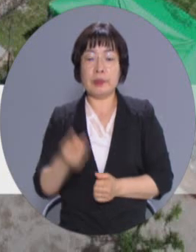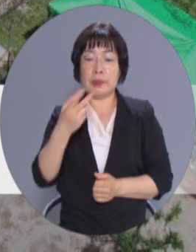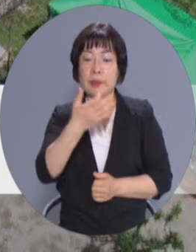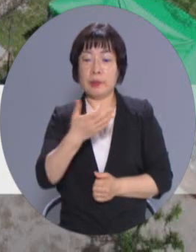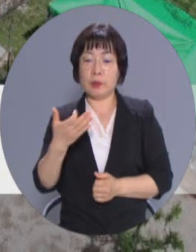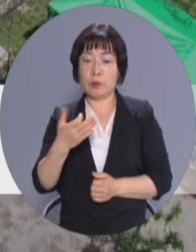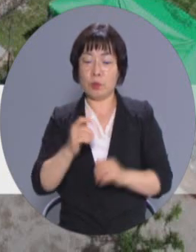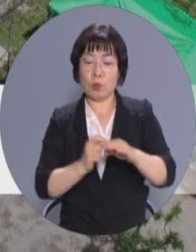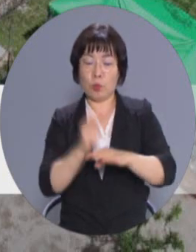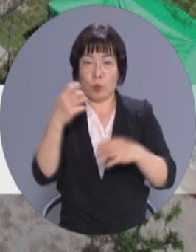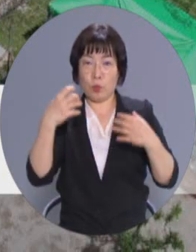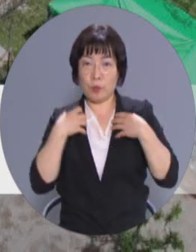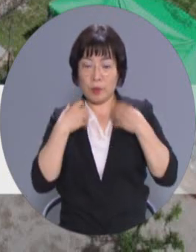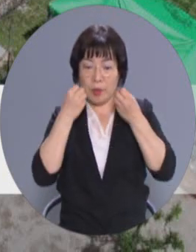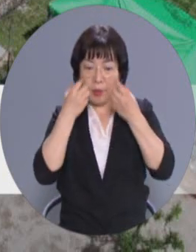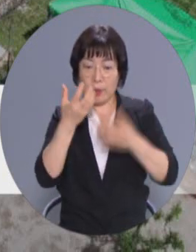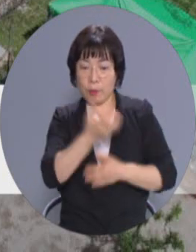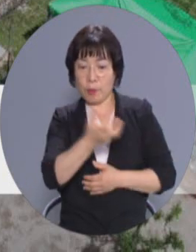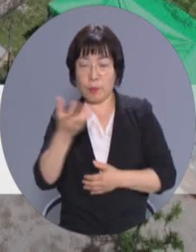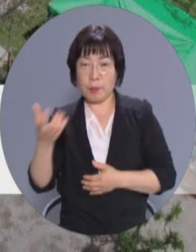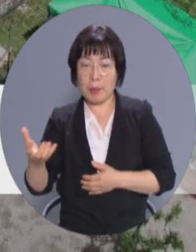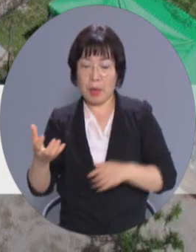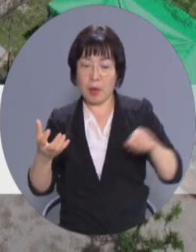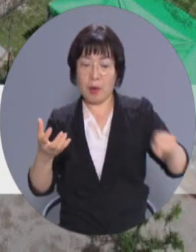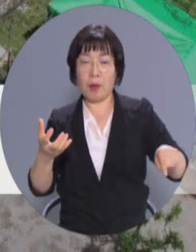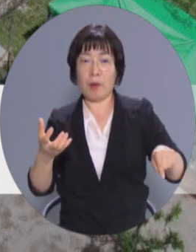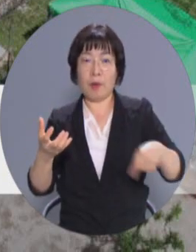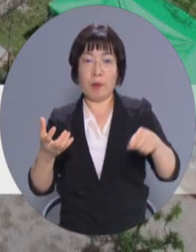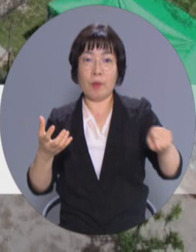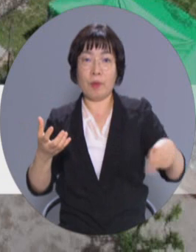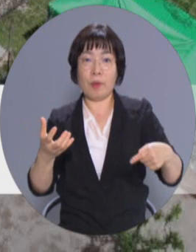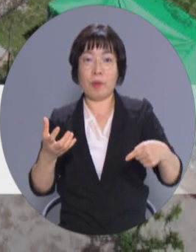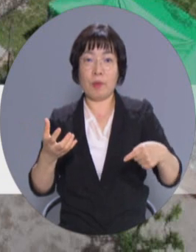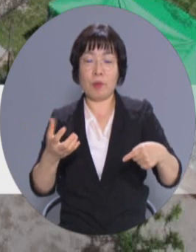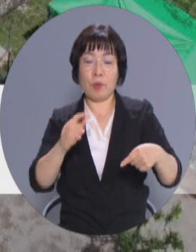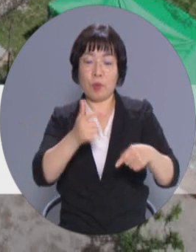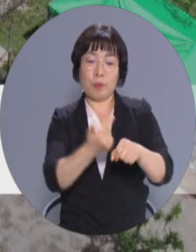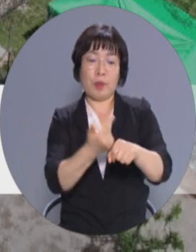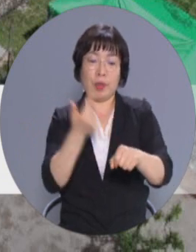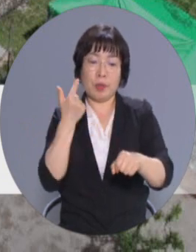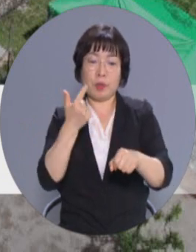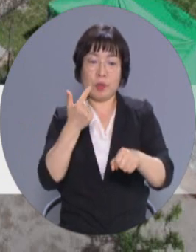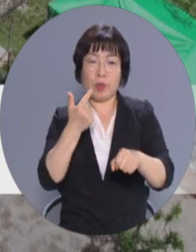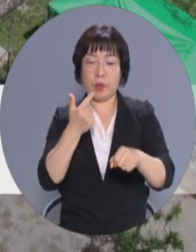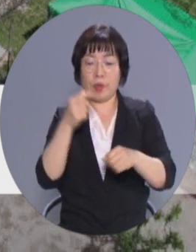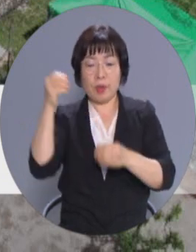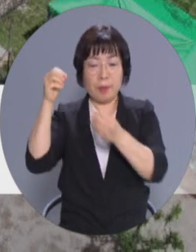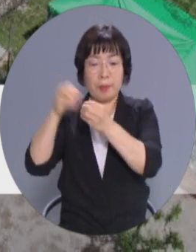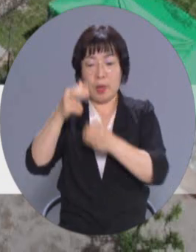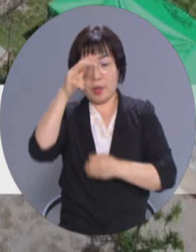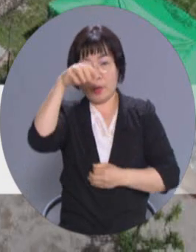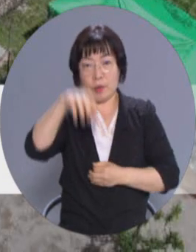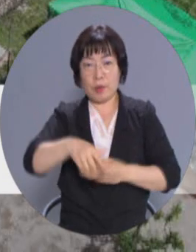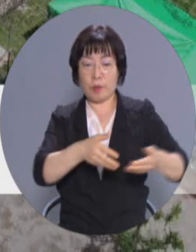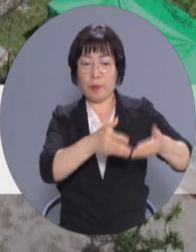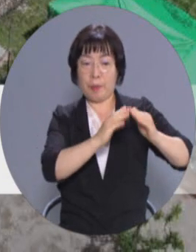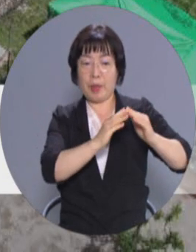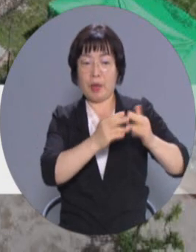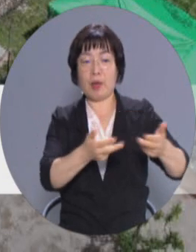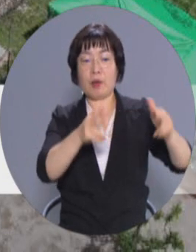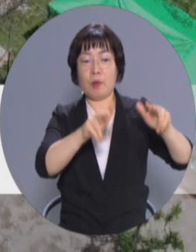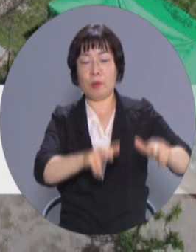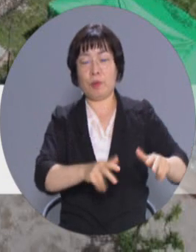2019년 고흥군청이 신청사로 이전하고 옛 군청 자리에 600년 전 관할을 복원한 역사문화공원이